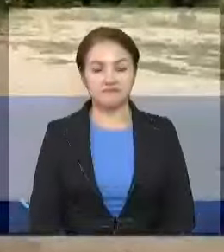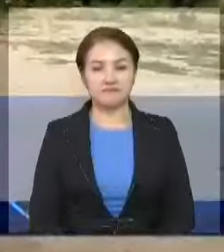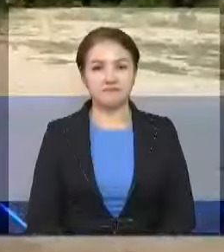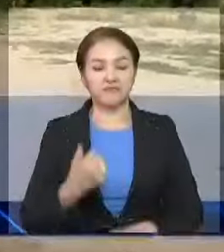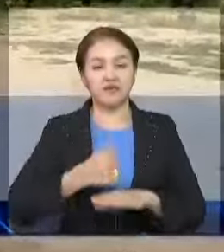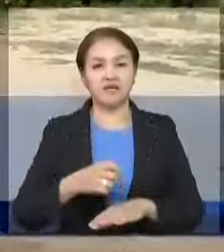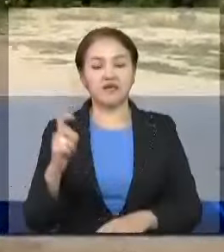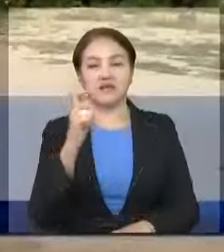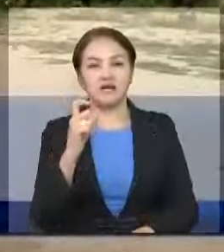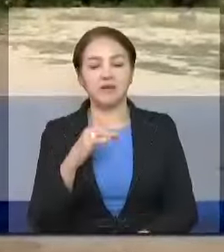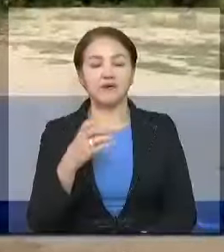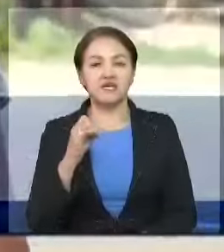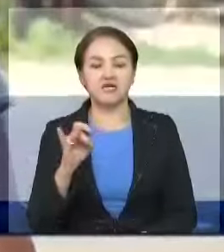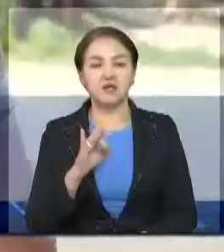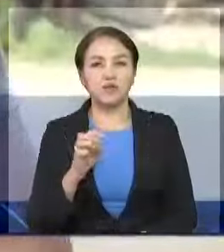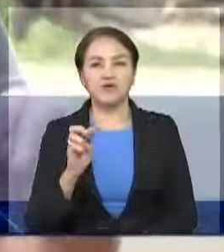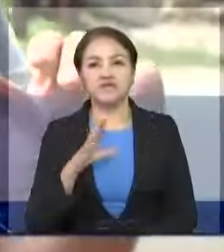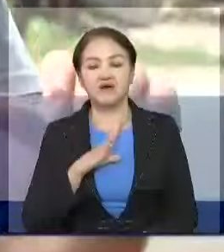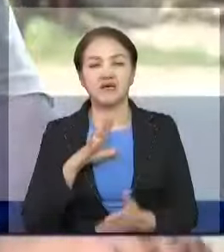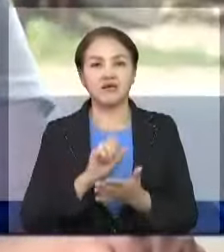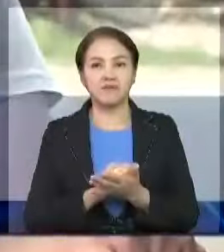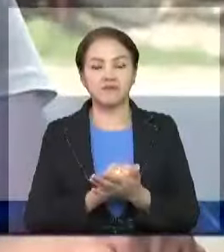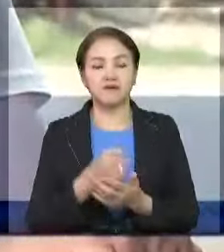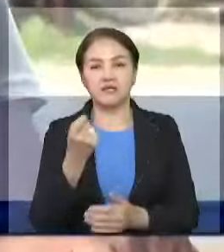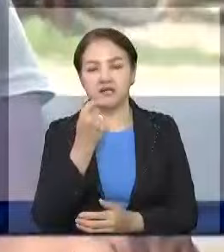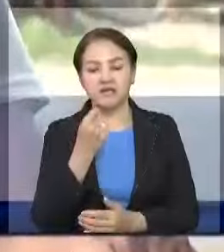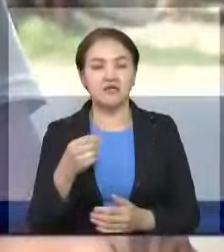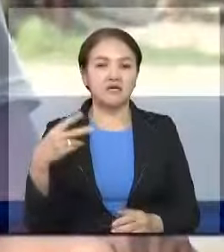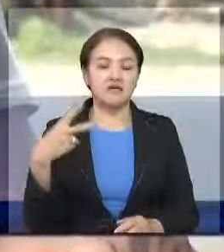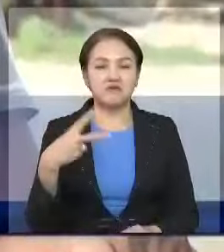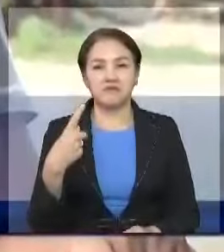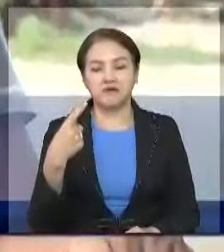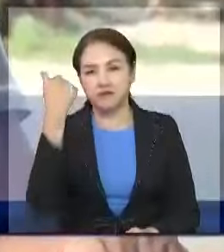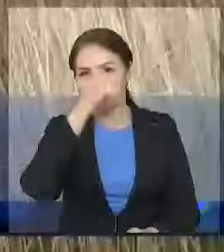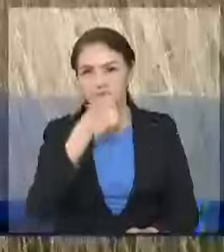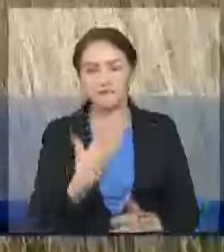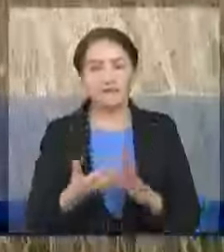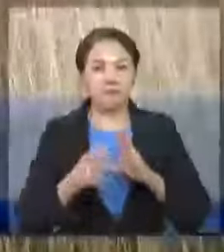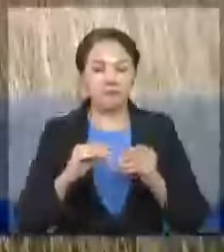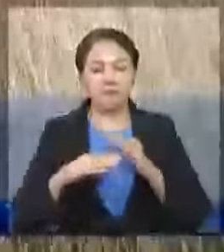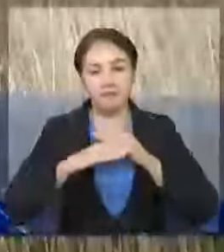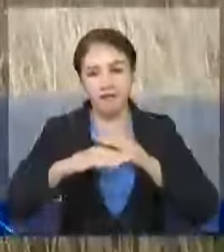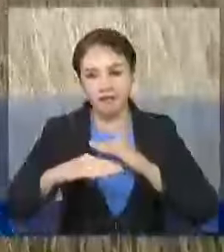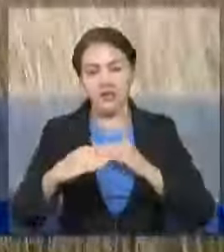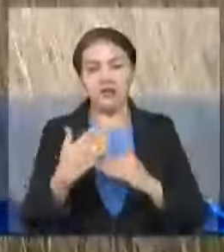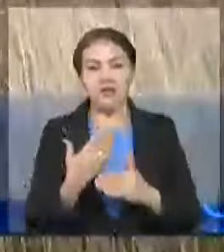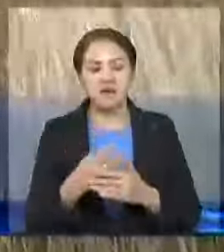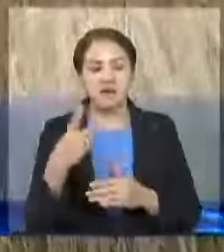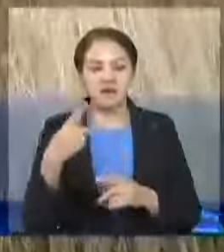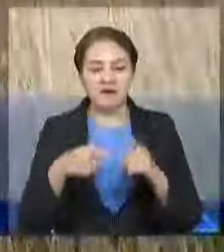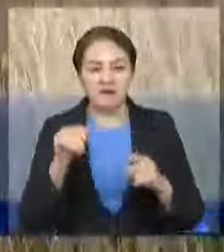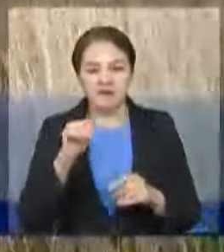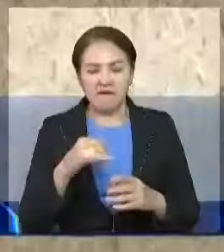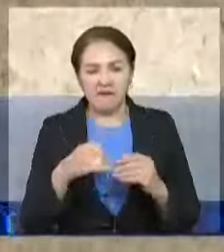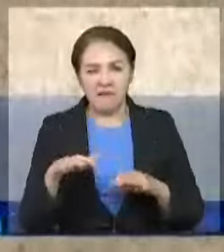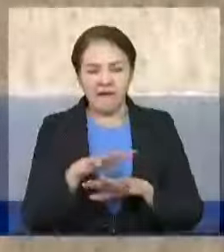Глава крестьянского хозяйства Ажар Талгат Куртабаев занимается растениеводством с 2021 года. Общая площадь посевных площадей составляет 2,5